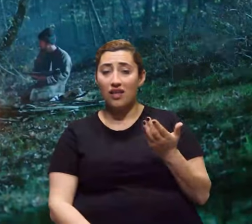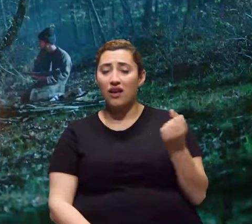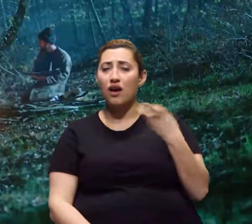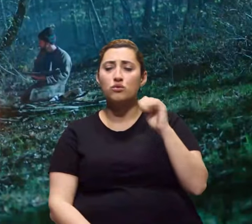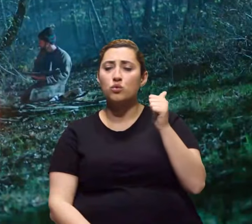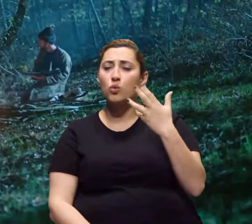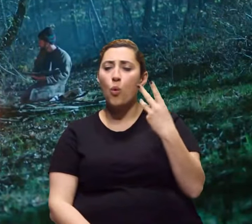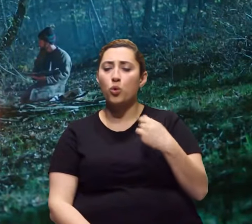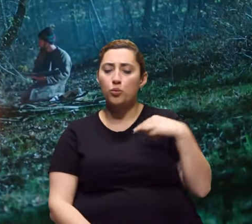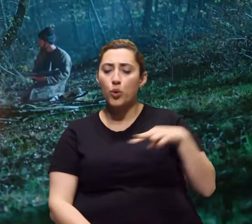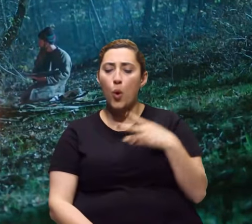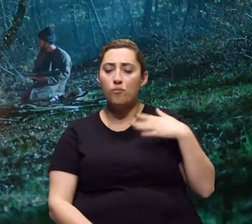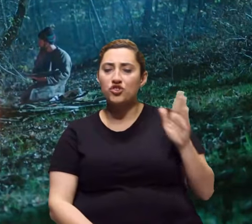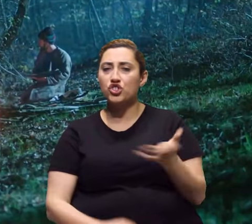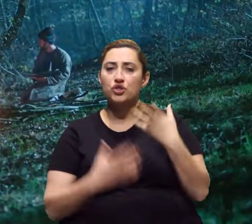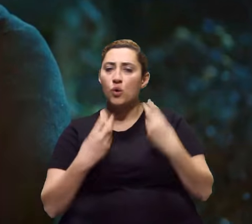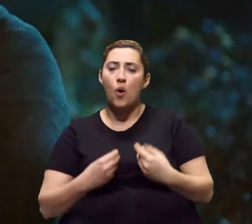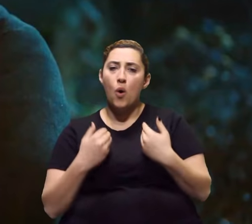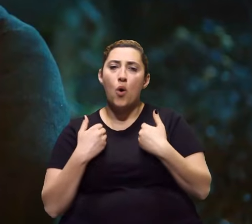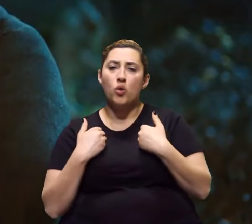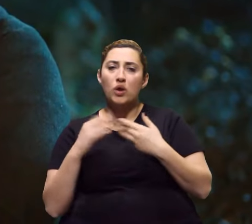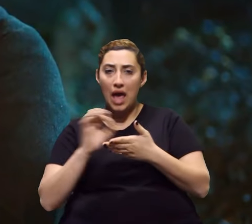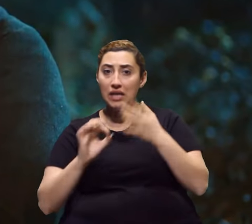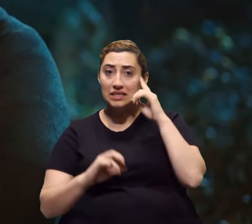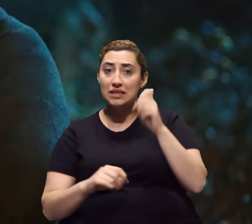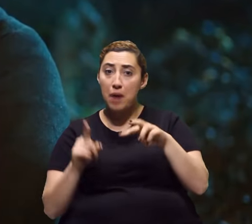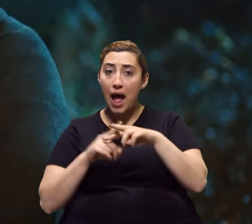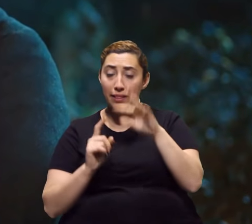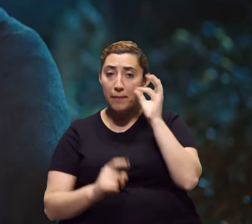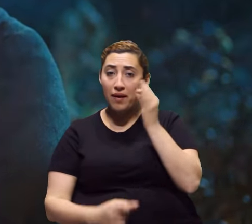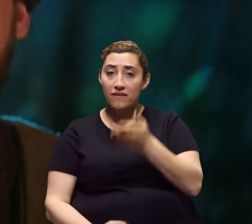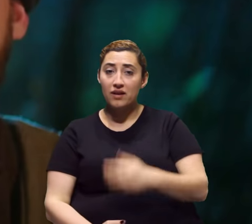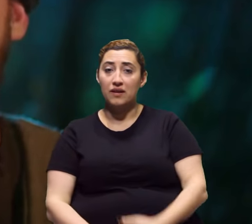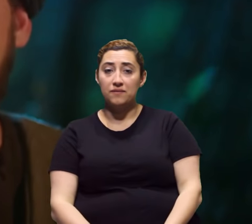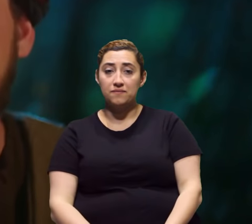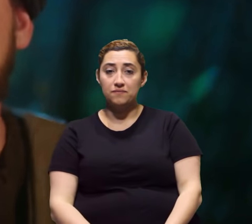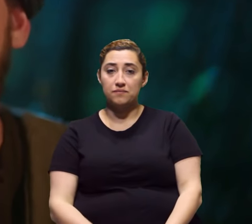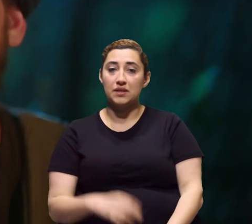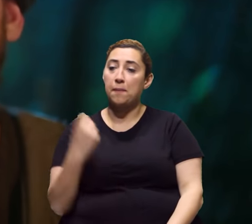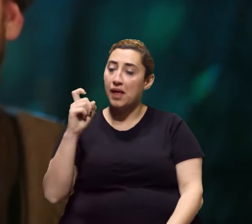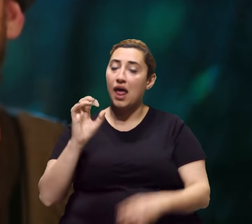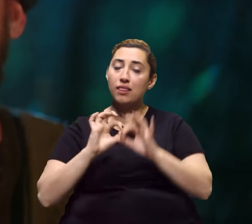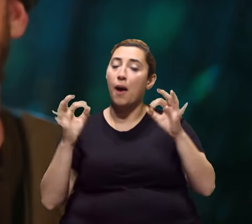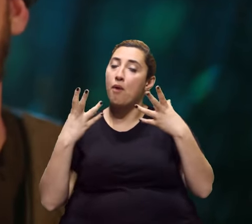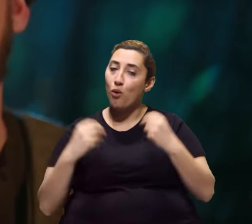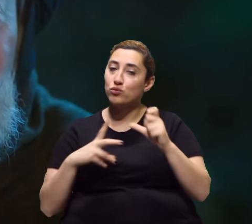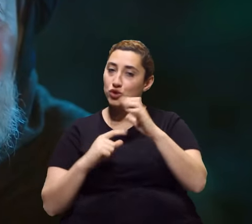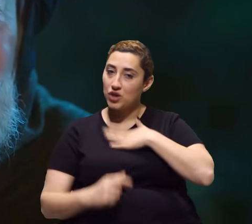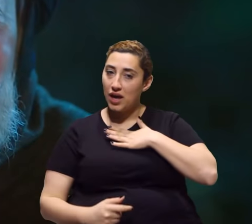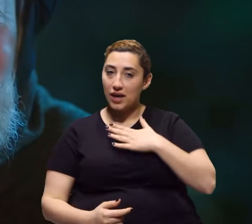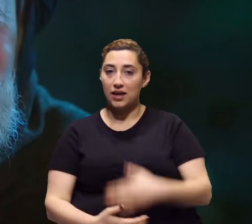Kaç gün ola ki yola revan olmuşuz? Yazı verdin mi Adem Efendi? Bir ayı tamam olmuştur